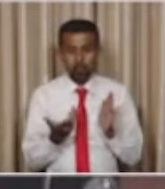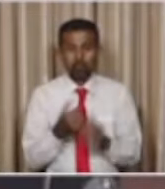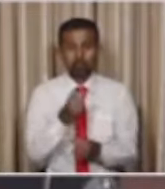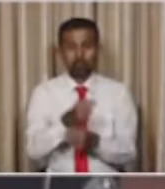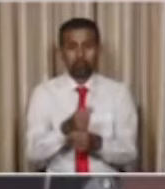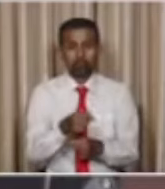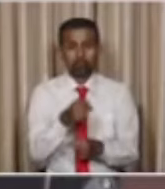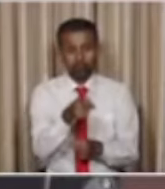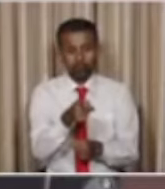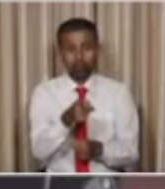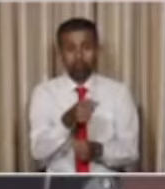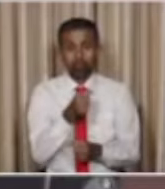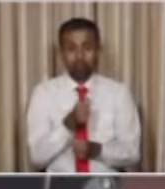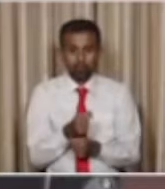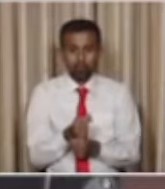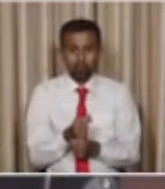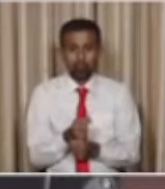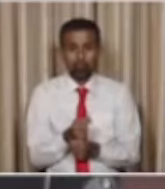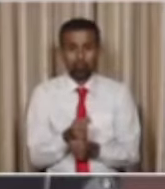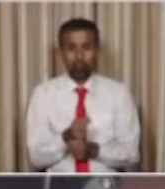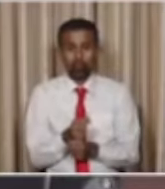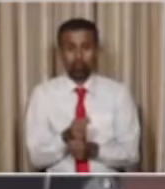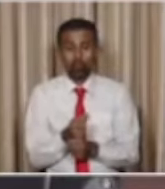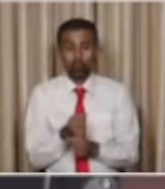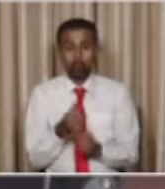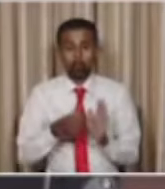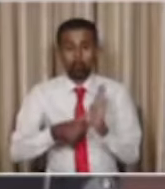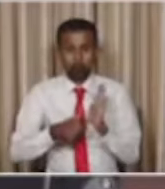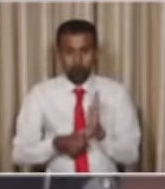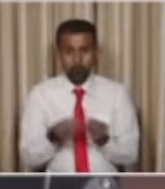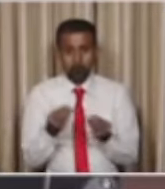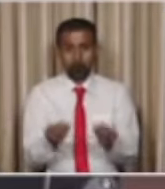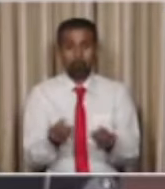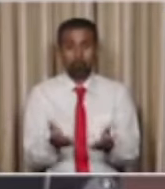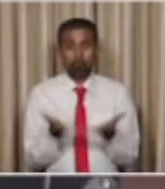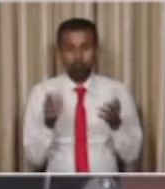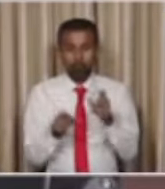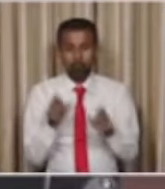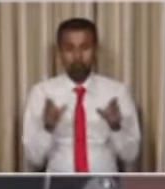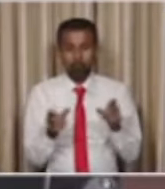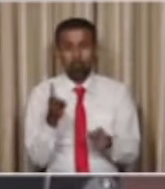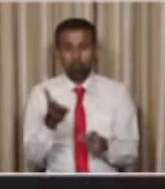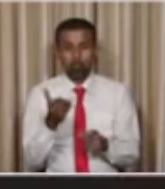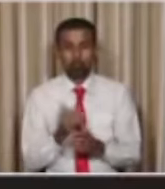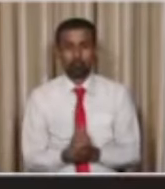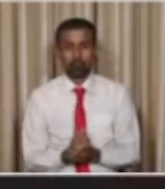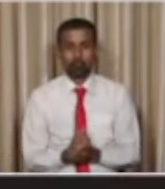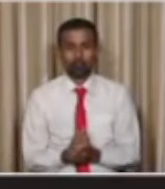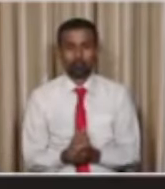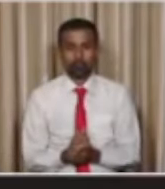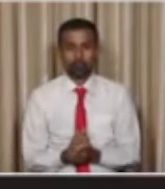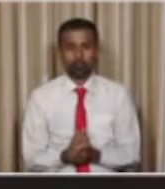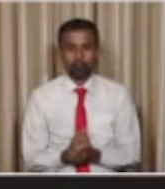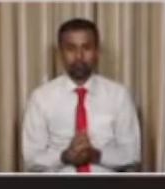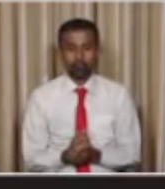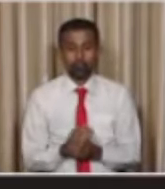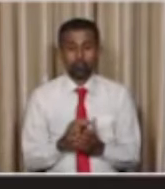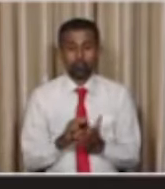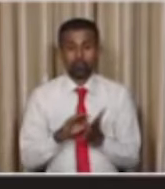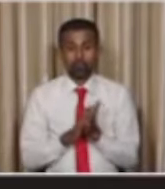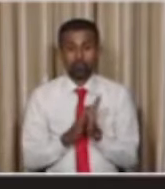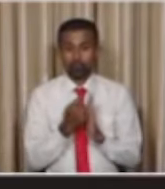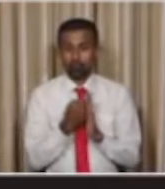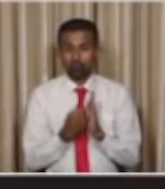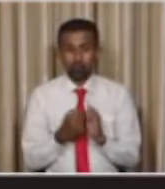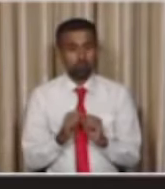ආණ්ඩුව ආණ්ඩුව තමයි පදත් ඉදිරිපත් කරන්නේ ආණ්ඩුව තමයි බෞතල දෙන්නේ ඕන ගරු මන්ත්‍රීතුමා ස්ථාවර නියෝග